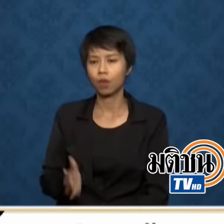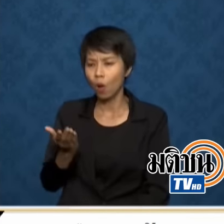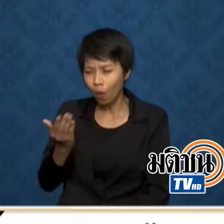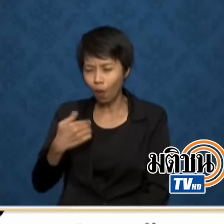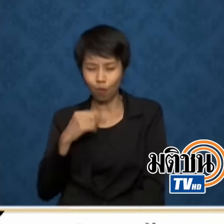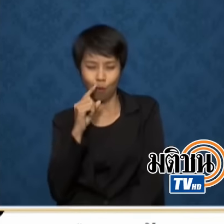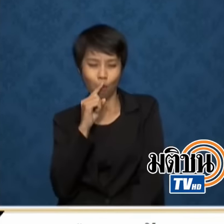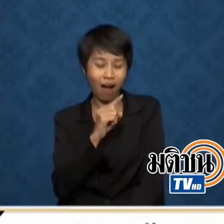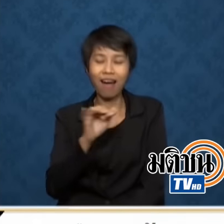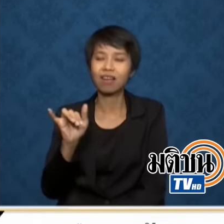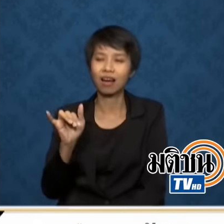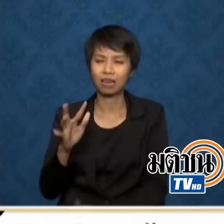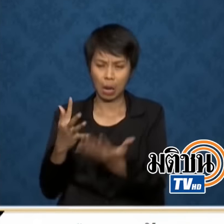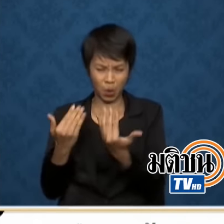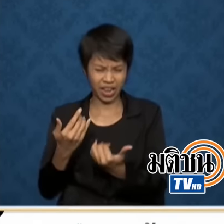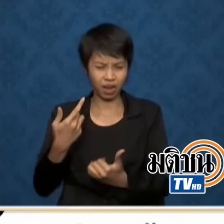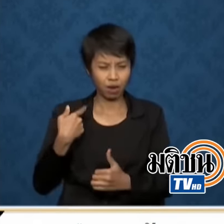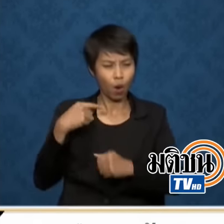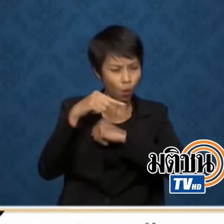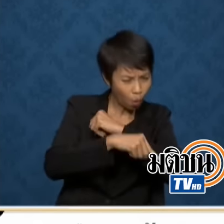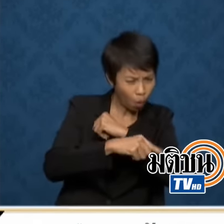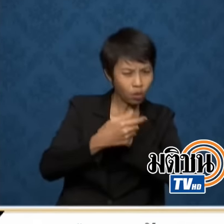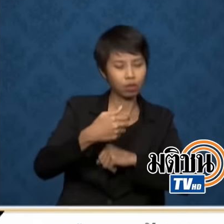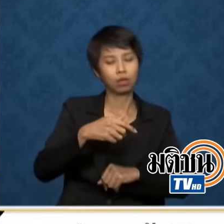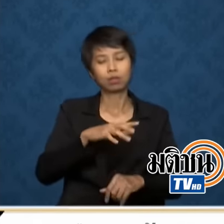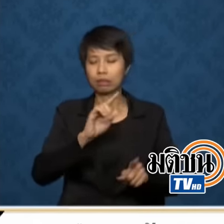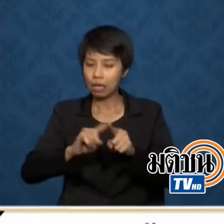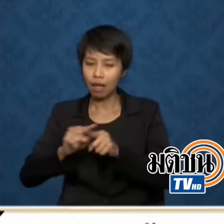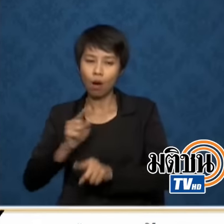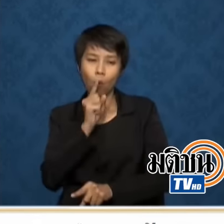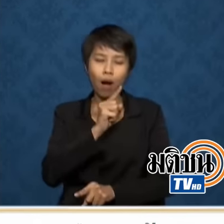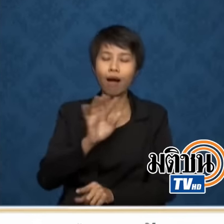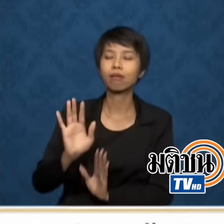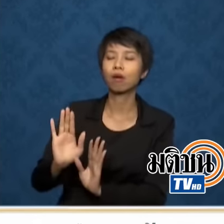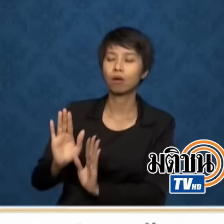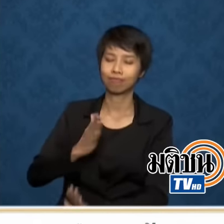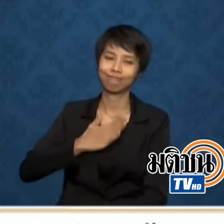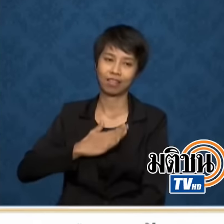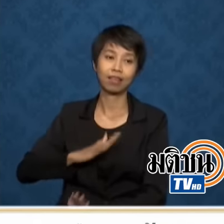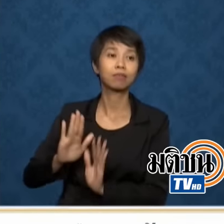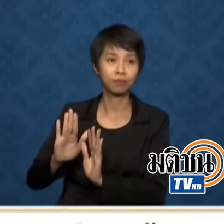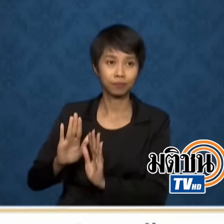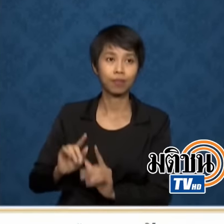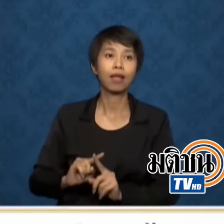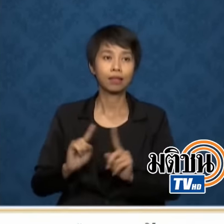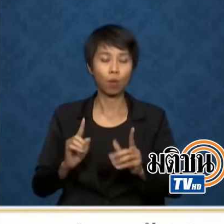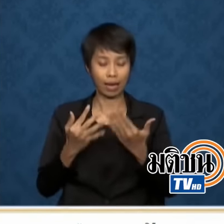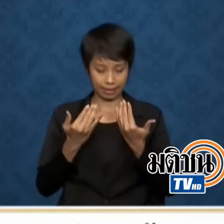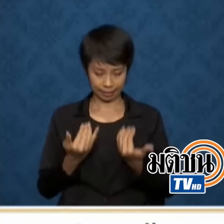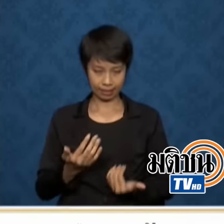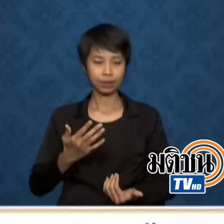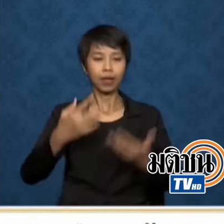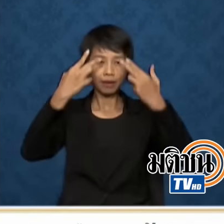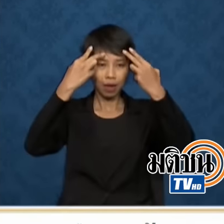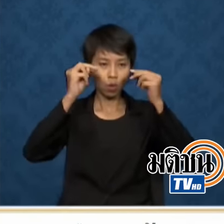ป้ายนะครับว่ามีความทับซ้อนนะครับหรือว่ามีการทุจริตคอร์รัปชันใดๆนะครับก็จะแต่แน่นอนครับทางภาครัฐโดย